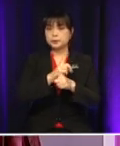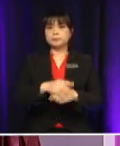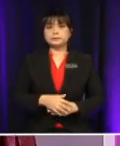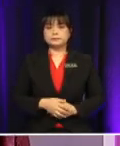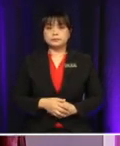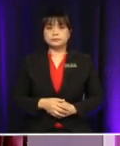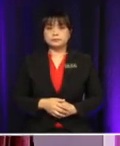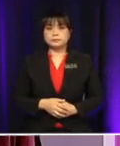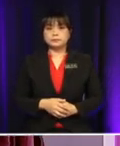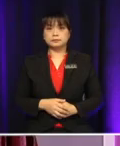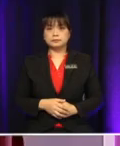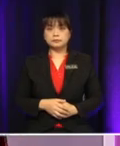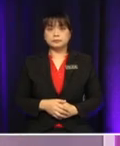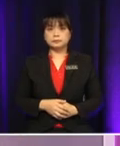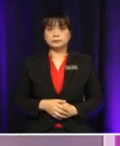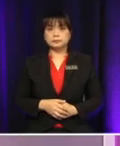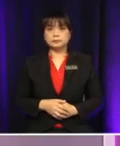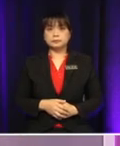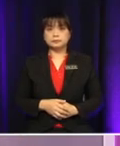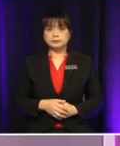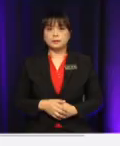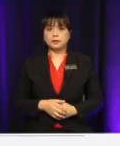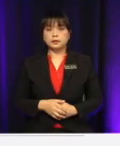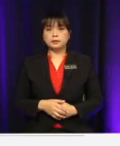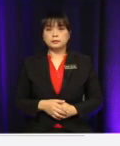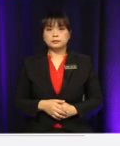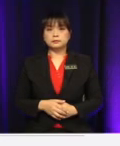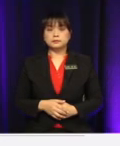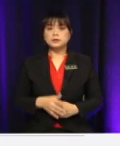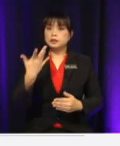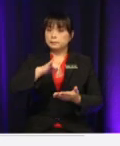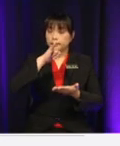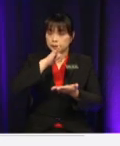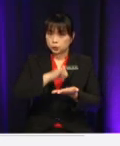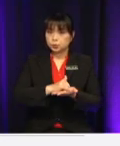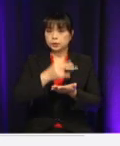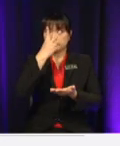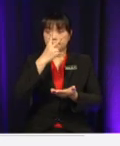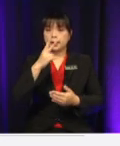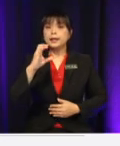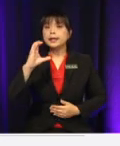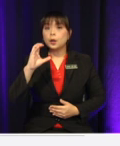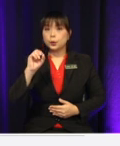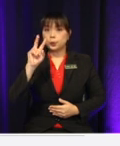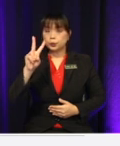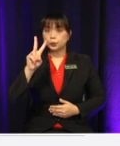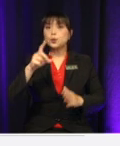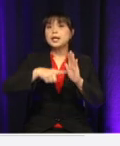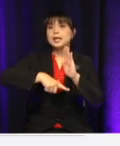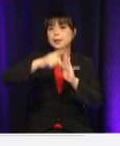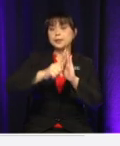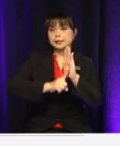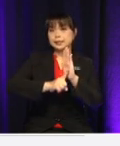oksida adalah lebih tinggi di kapilari darah berbanding ewilis Nampak tak ges yang sama-sama